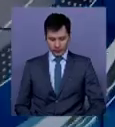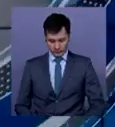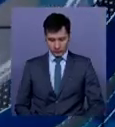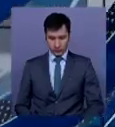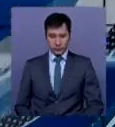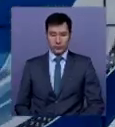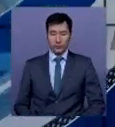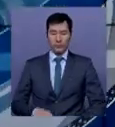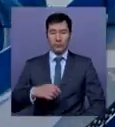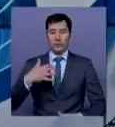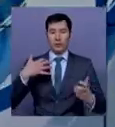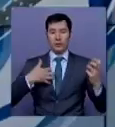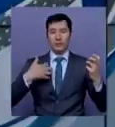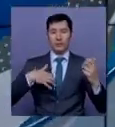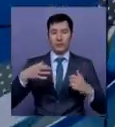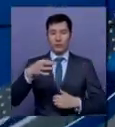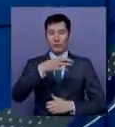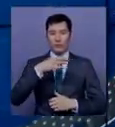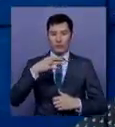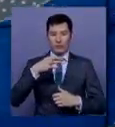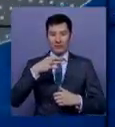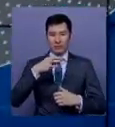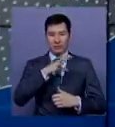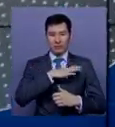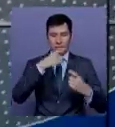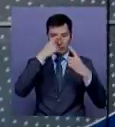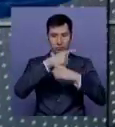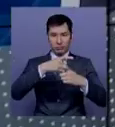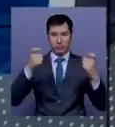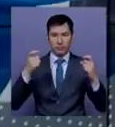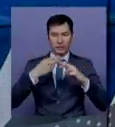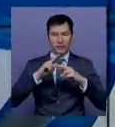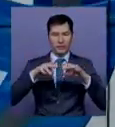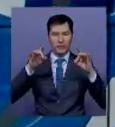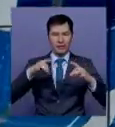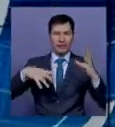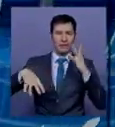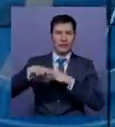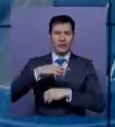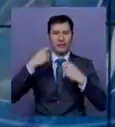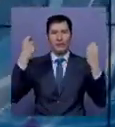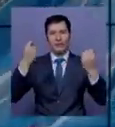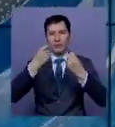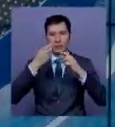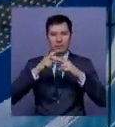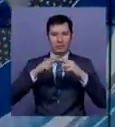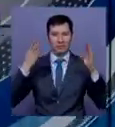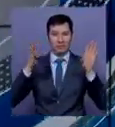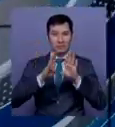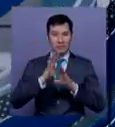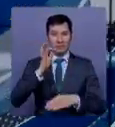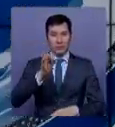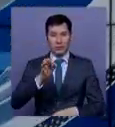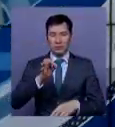Жамбыл облысында төтенше жағдай кезінде той тойлайтындар әлі де азаймай тұр. Мейрамханада той тойланса, кешкі сауық